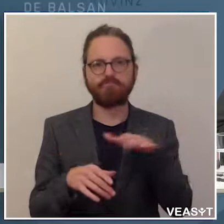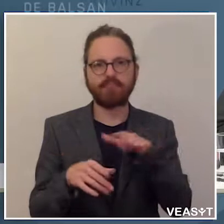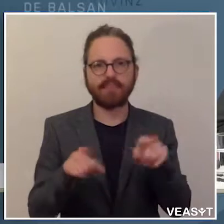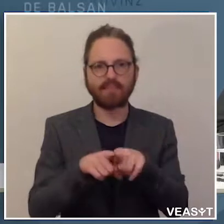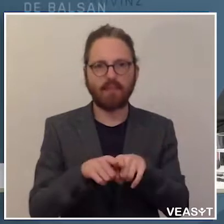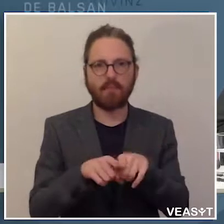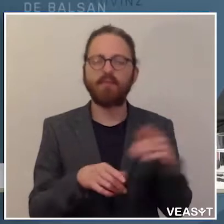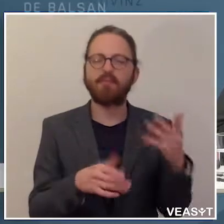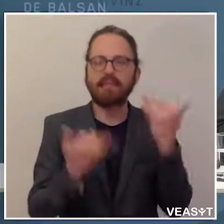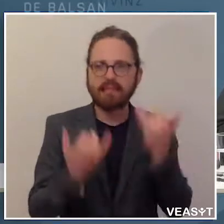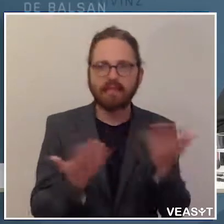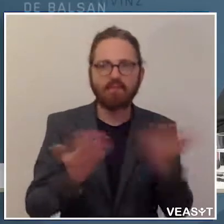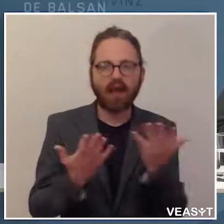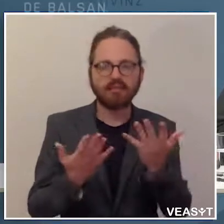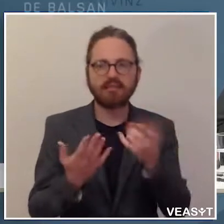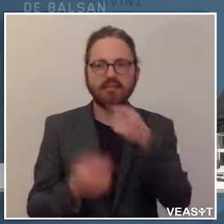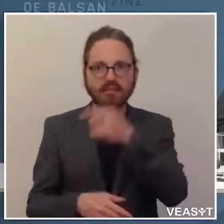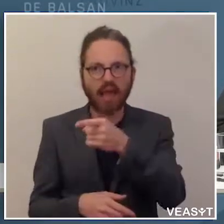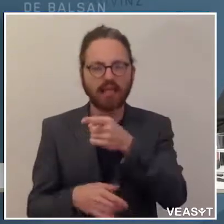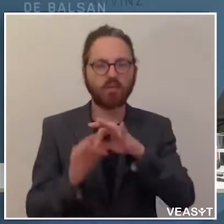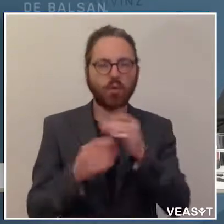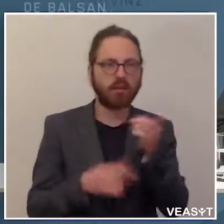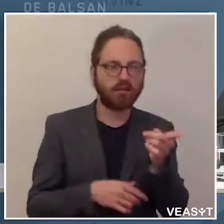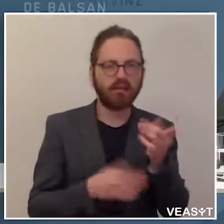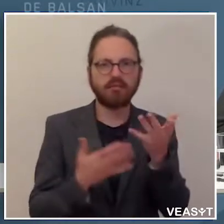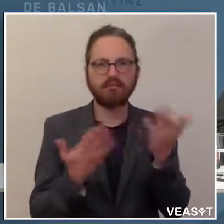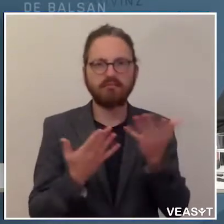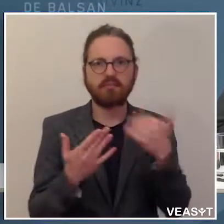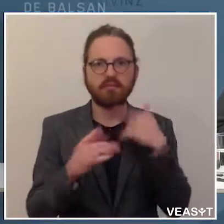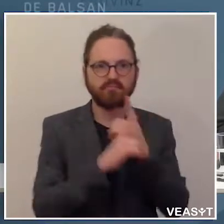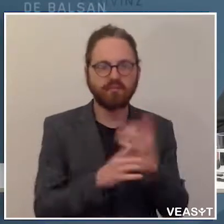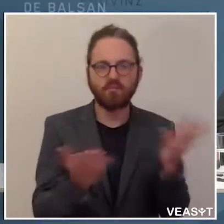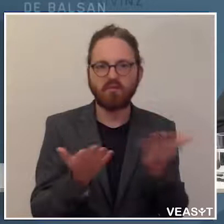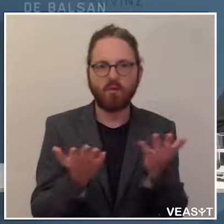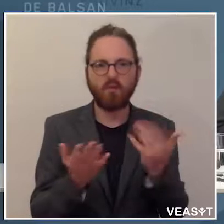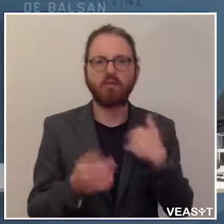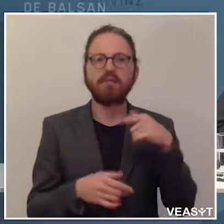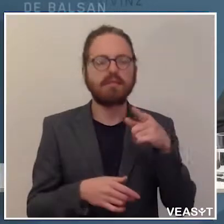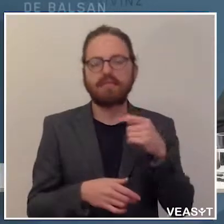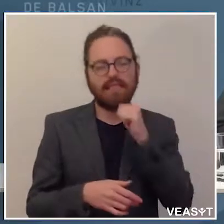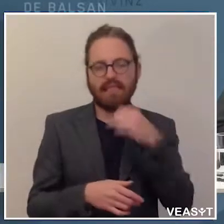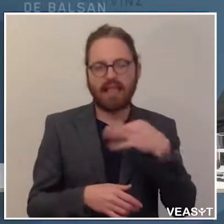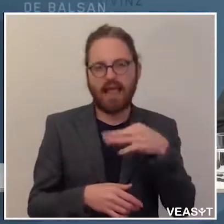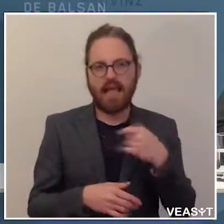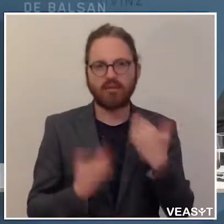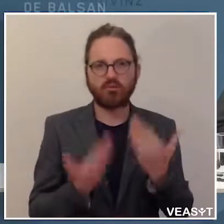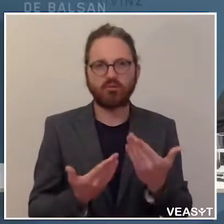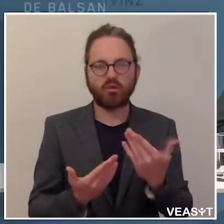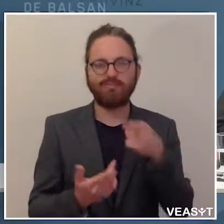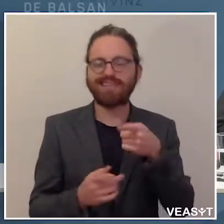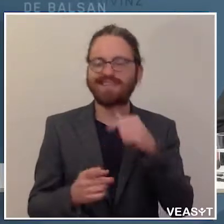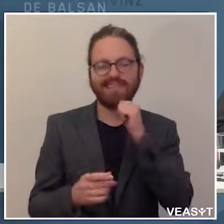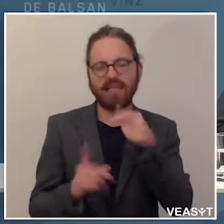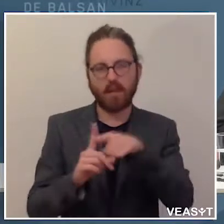si stima vita di fraia was killed the cities interpretazione ad andare eternità insinga systems of time